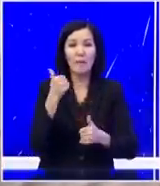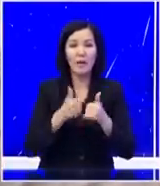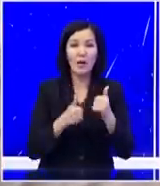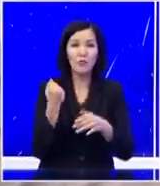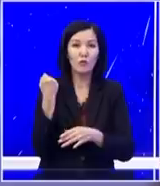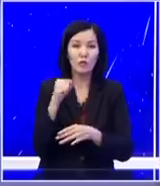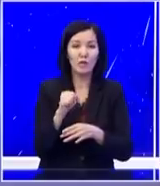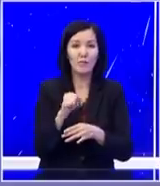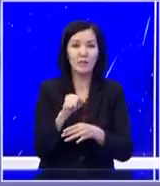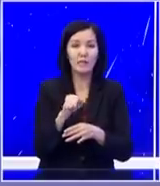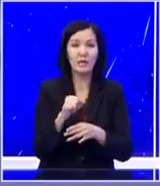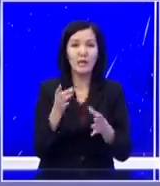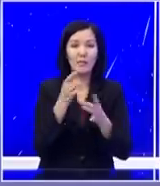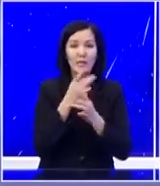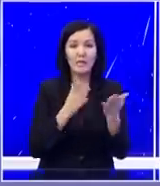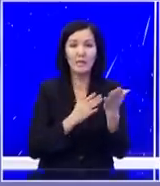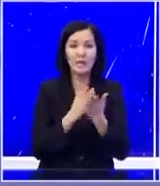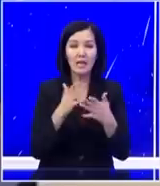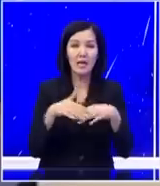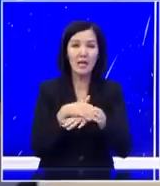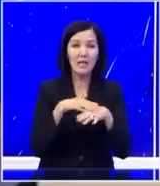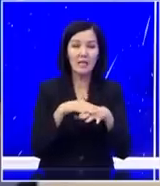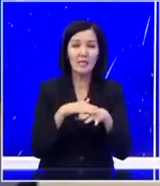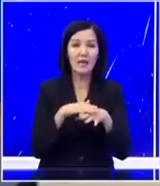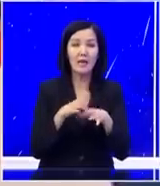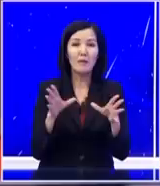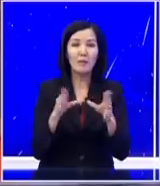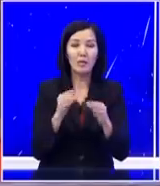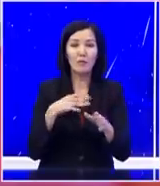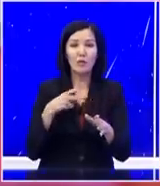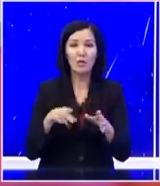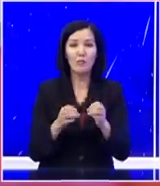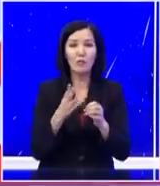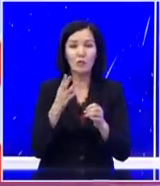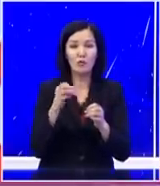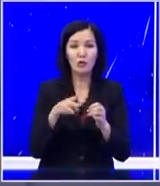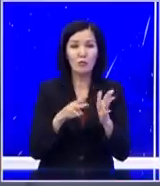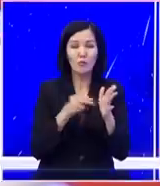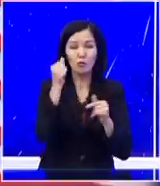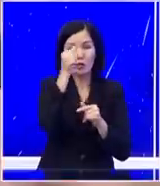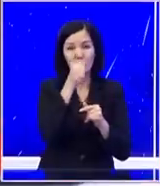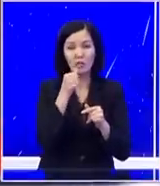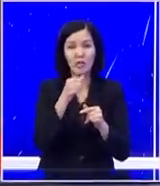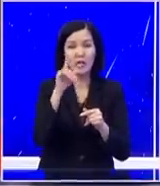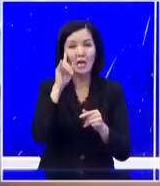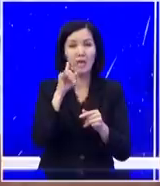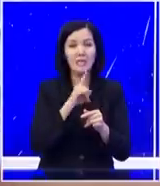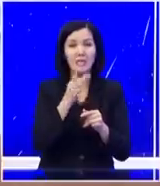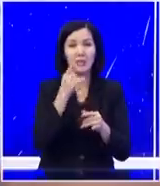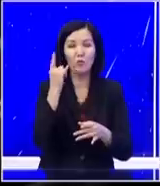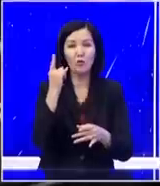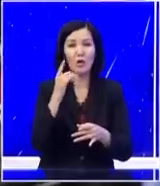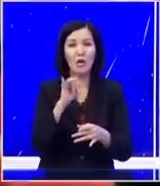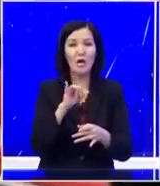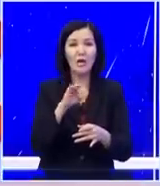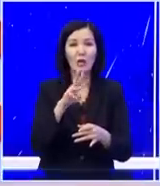мәдениет қайраткері Бейсен Құранбек халқына етене жақын еді. 2013-2017 жылдары Қазақстан ұлттық арнасында айтуға